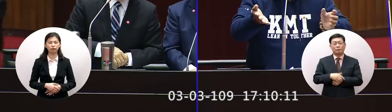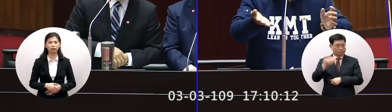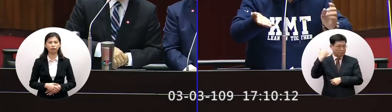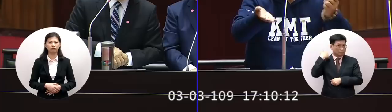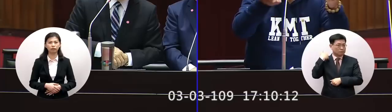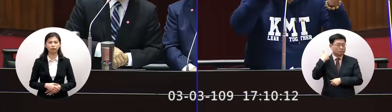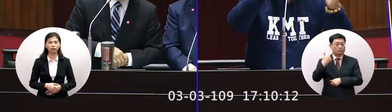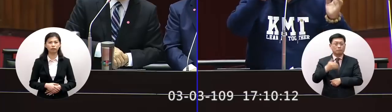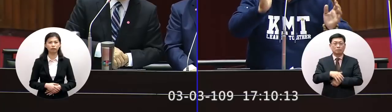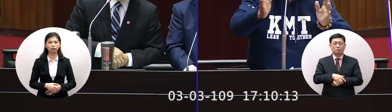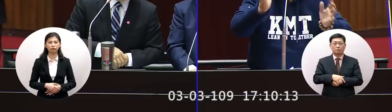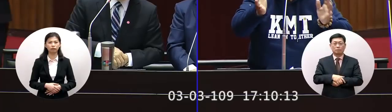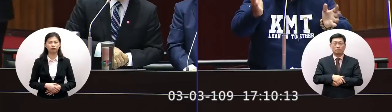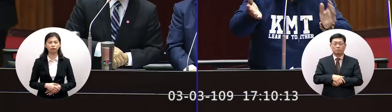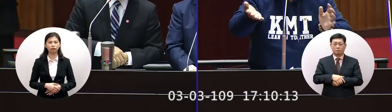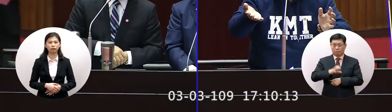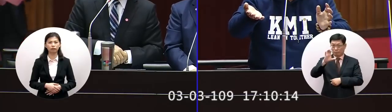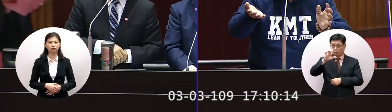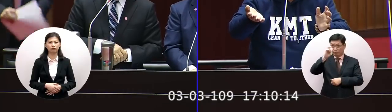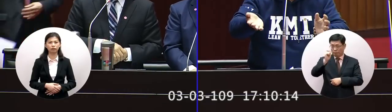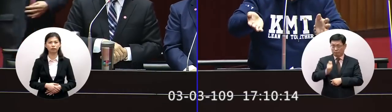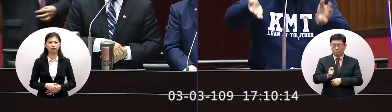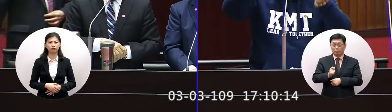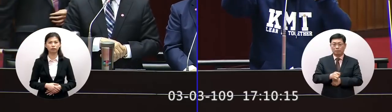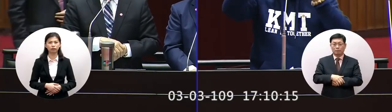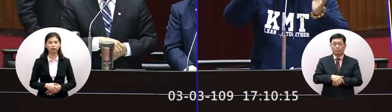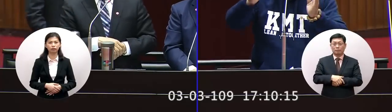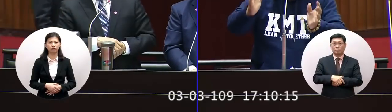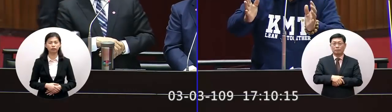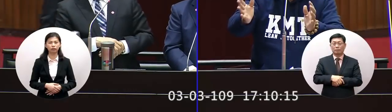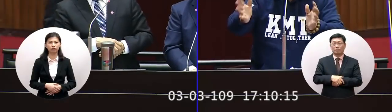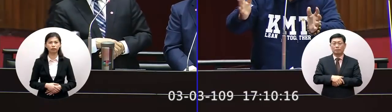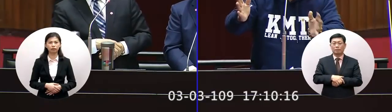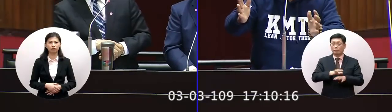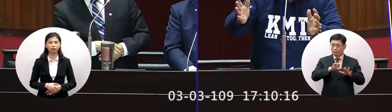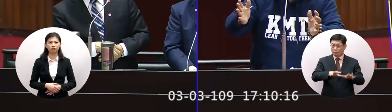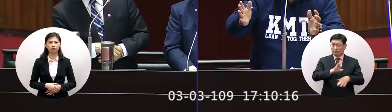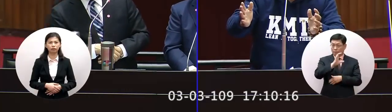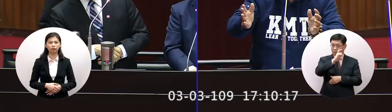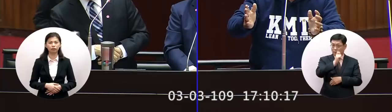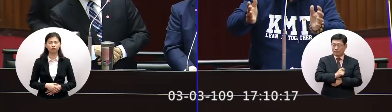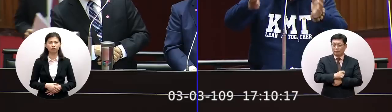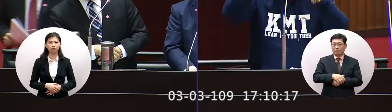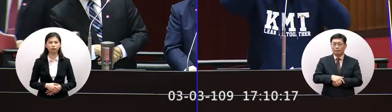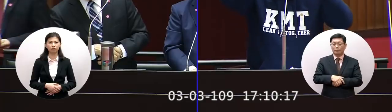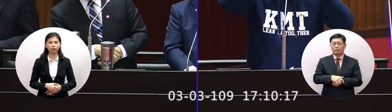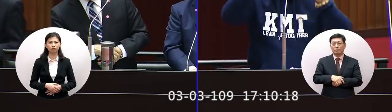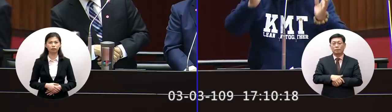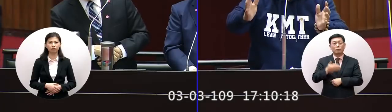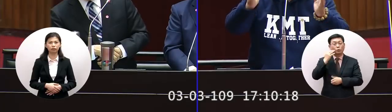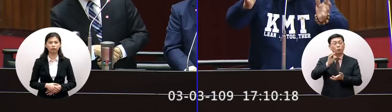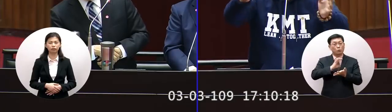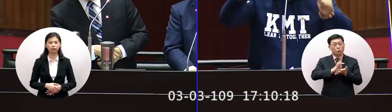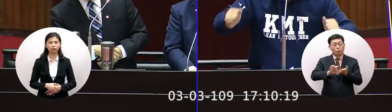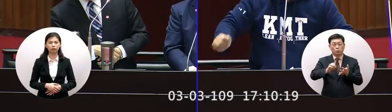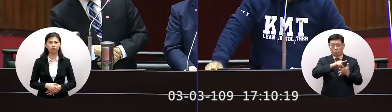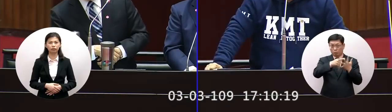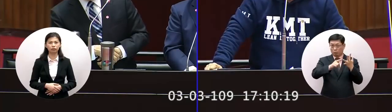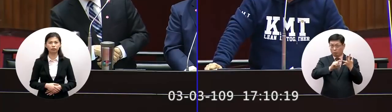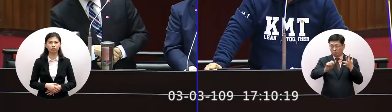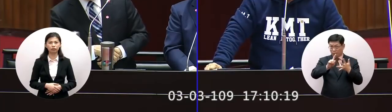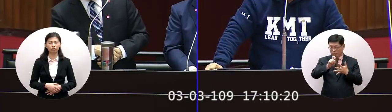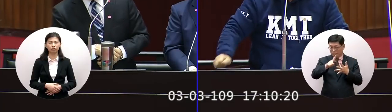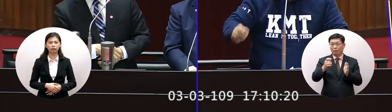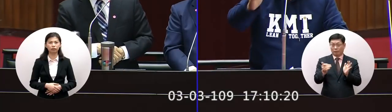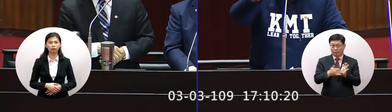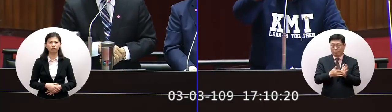过去。90亿，今仔日的90亿，你用第11条来了